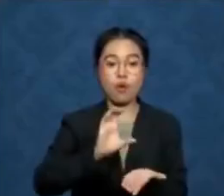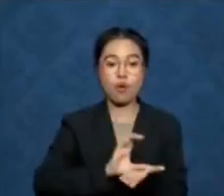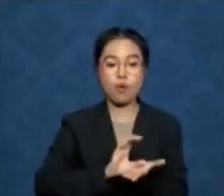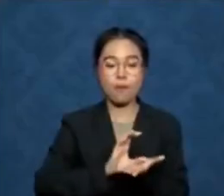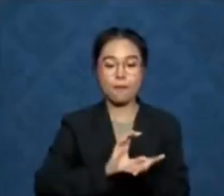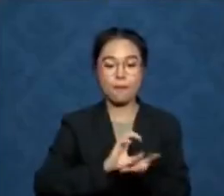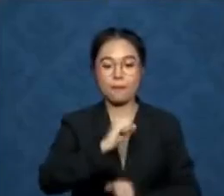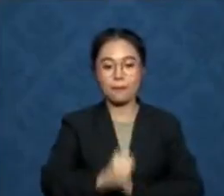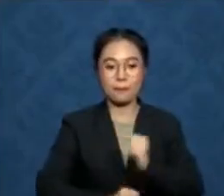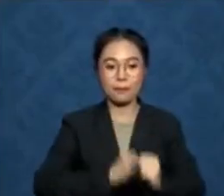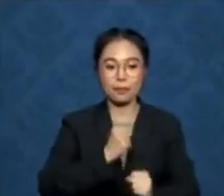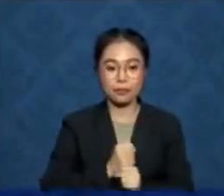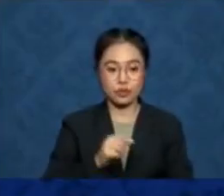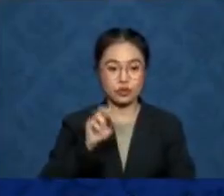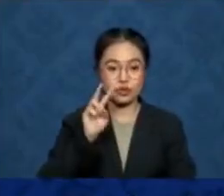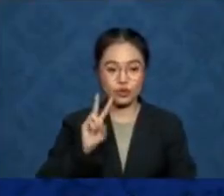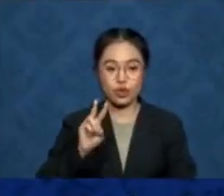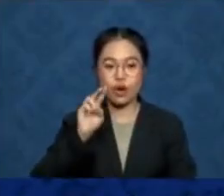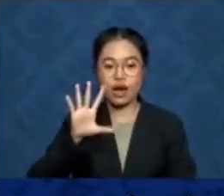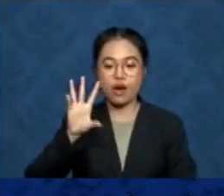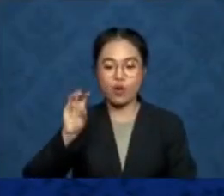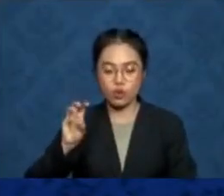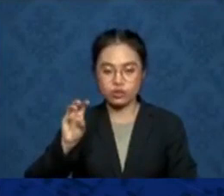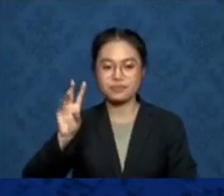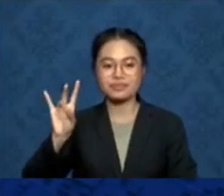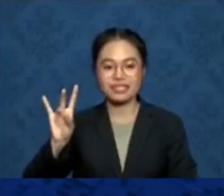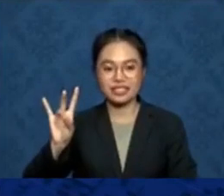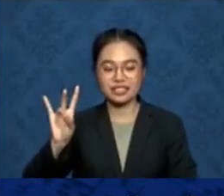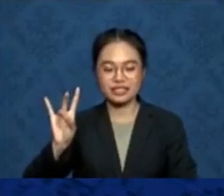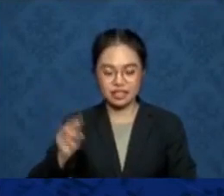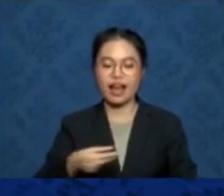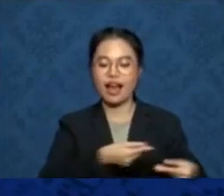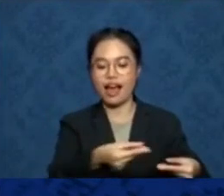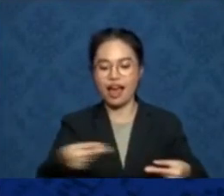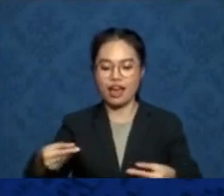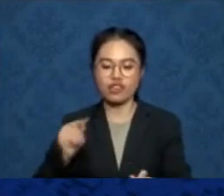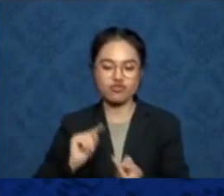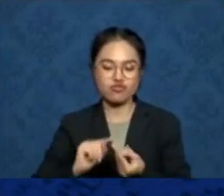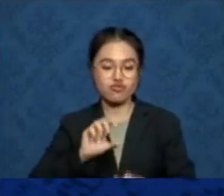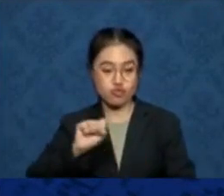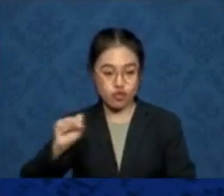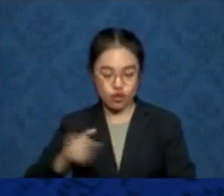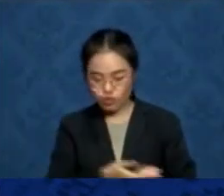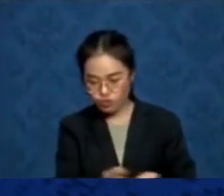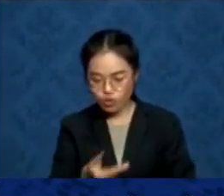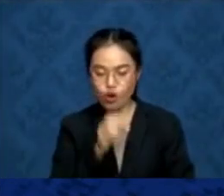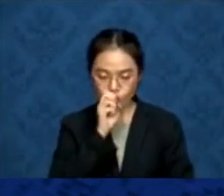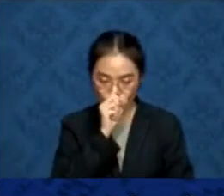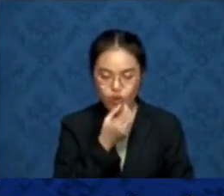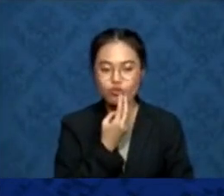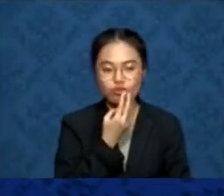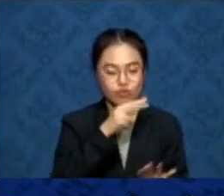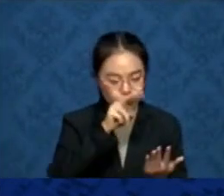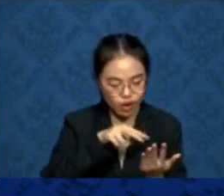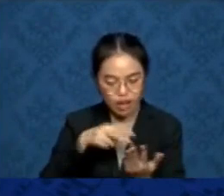แทนราษฎรนะครับกล่าวเปิดการประชุมพร้อมกับแจ้งเวลาอภิปรายทั้งหมด3 วัน 43 ชั่วโมงฝ่ายค้านกับฝ่ายรัฐบาลได้